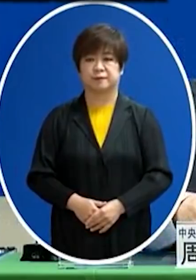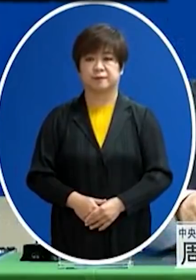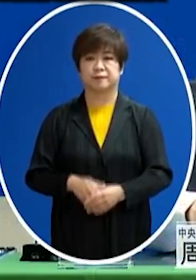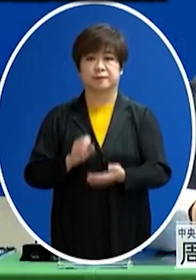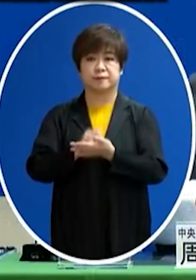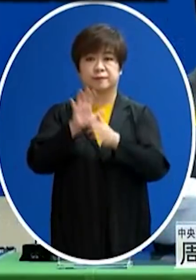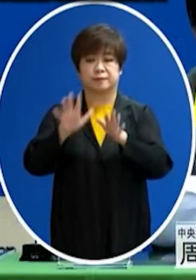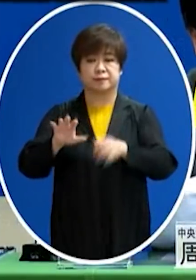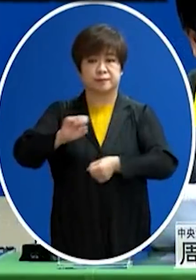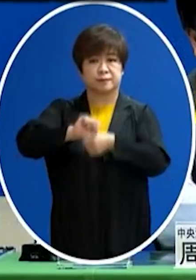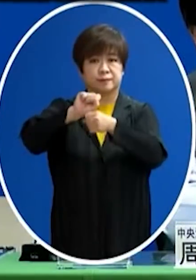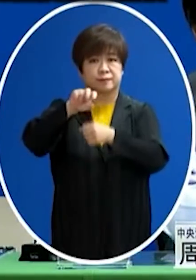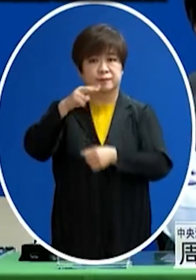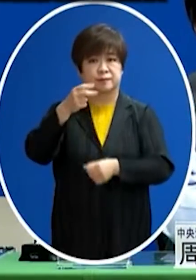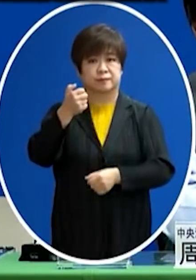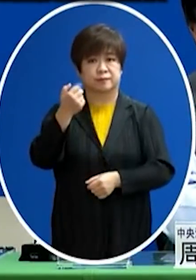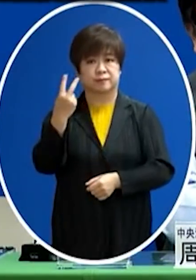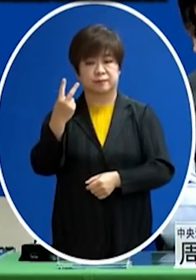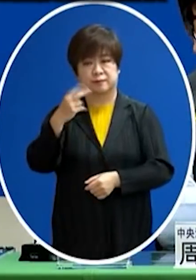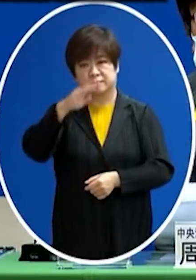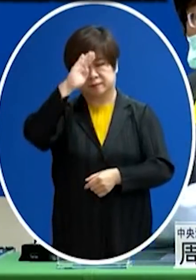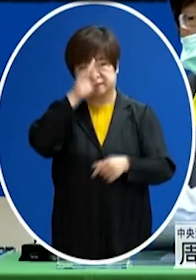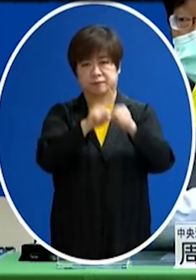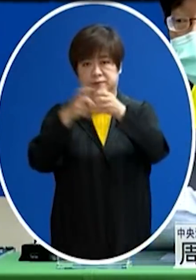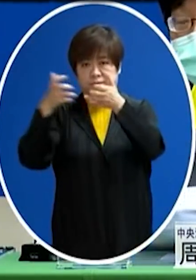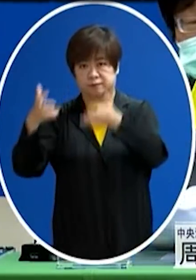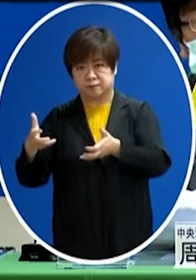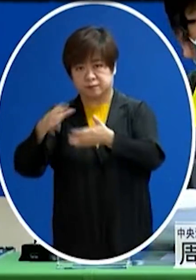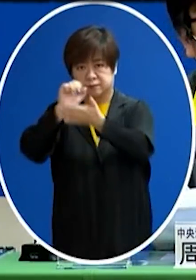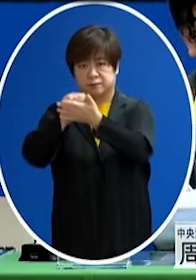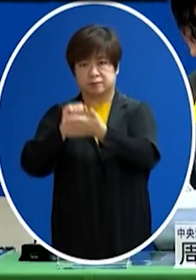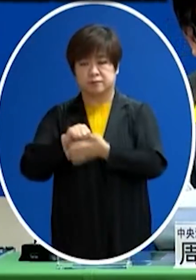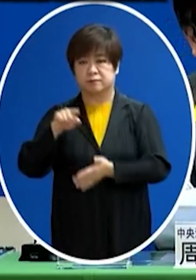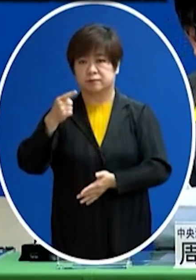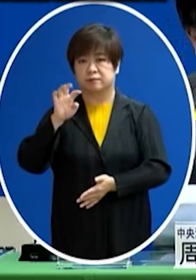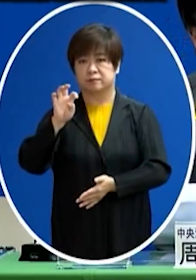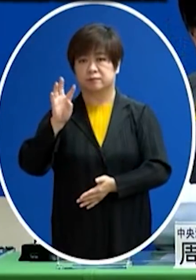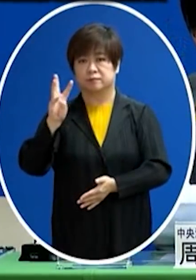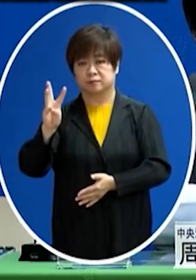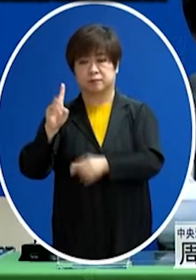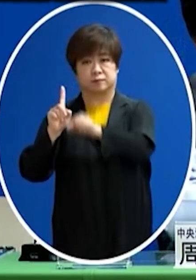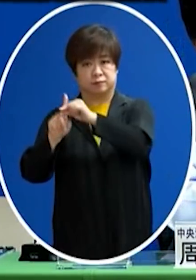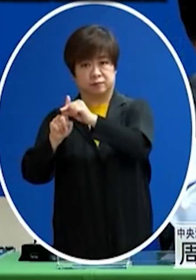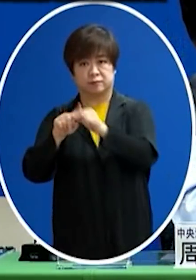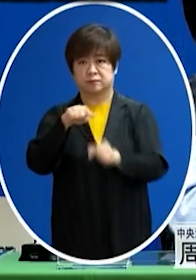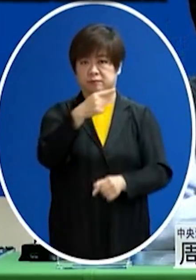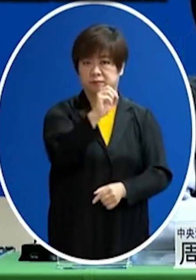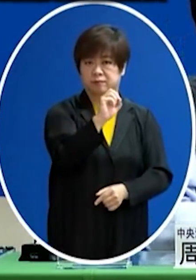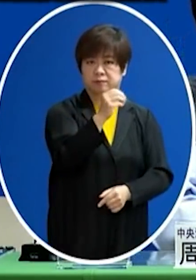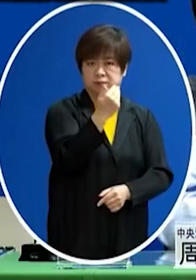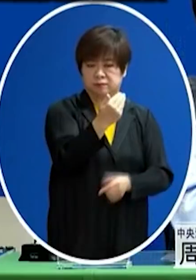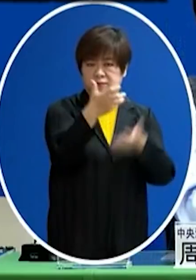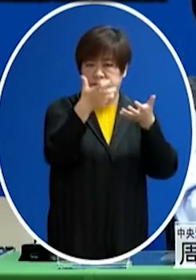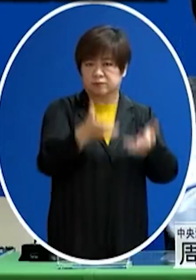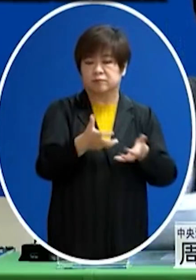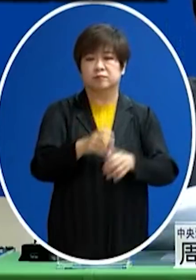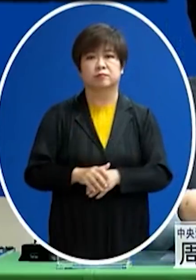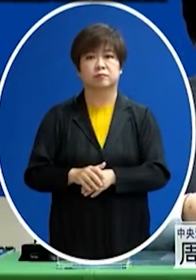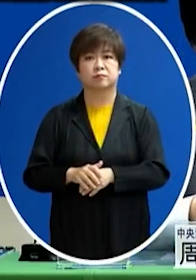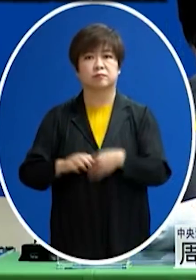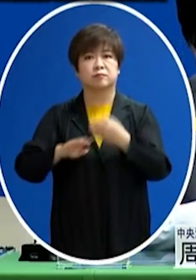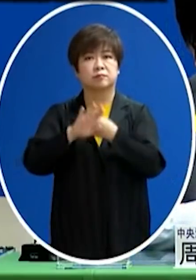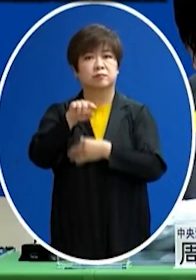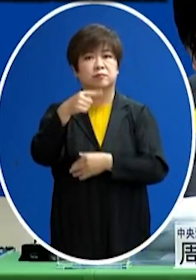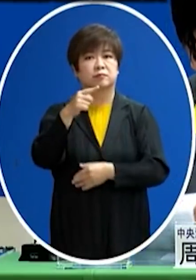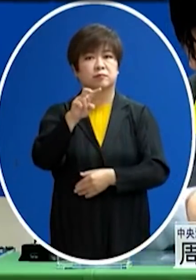日我们新增是252例的中重症病例，其中143例是中症，109例是重症，另外